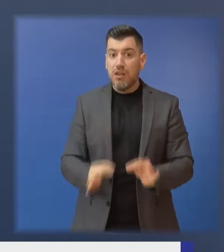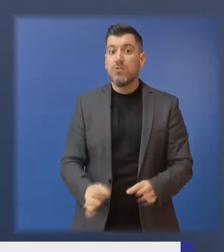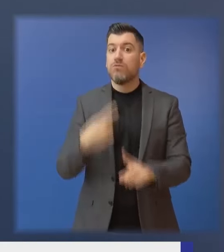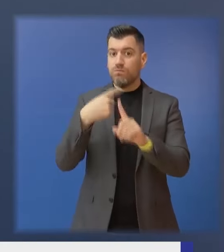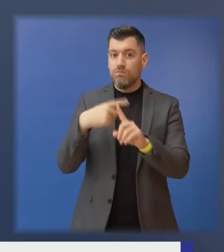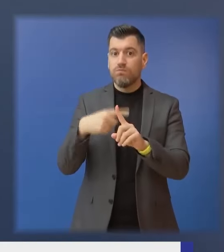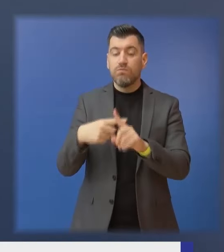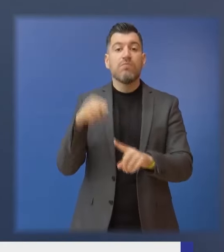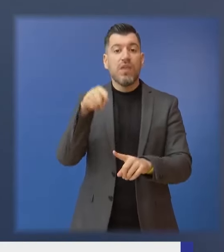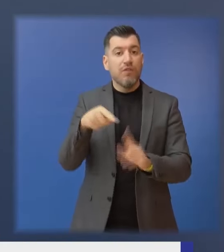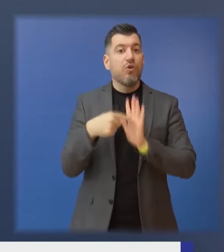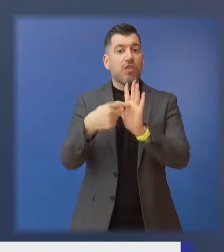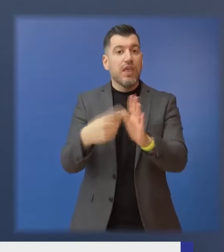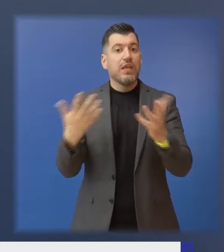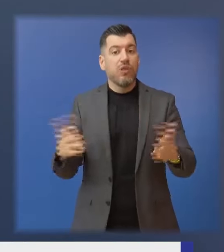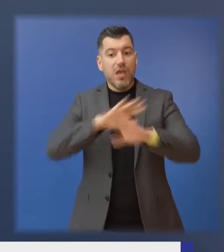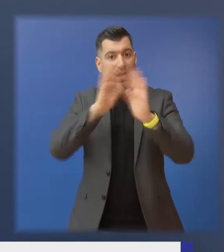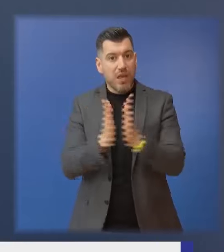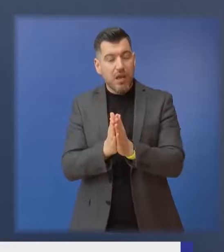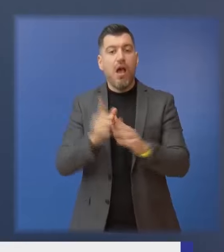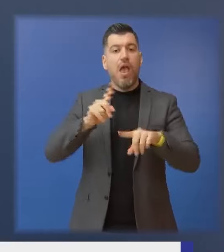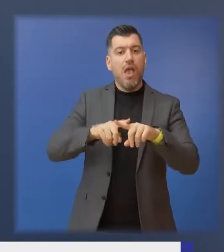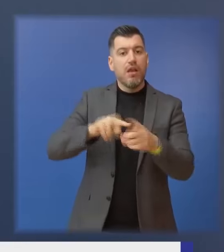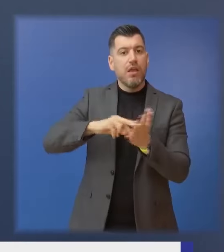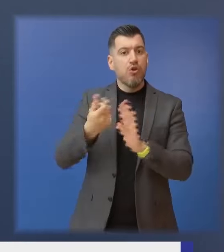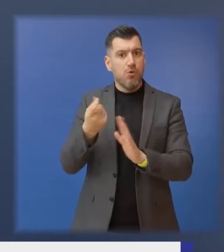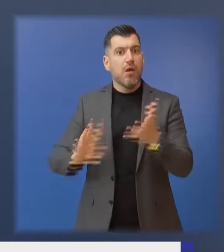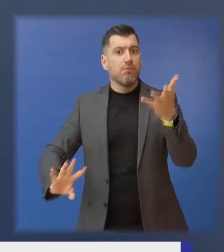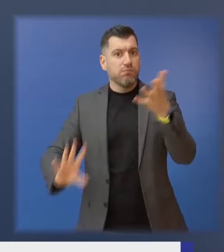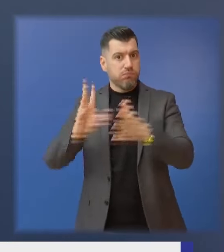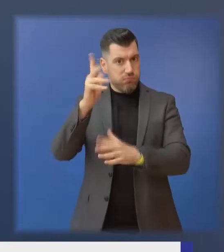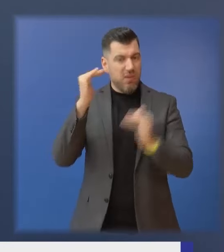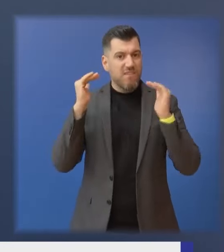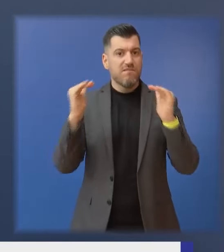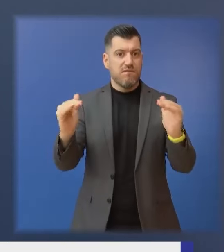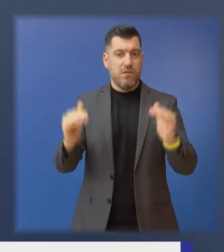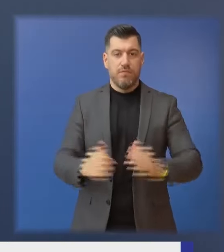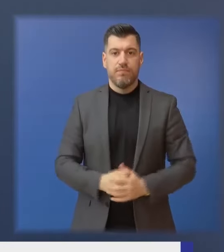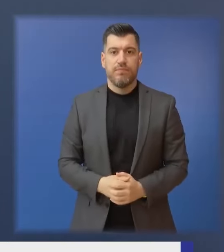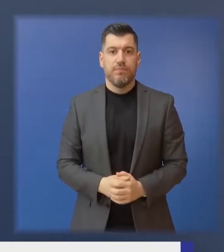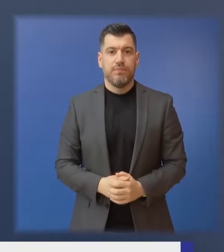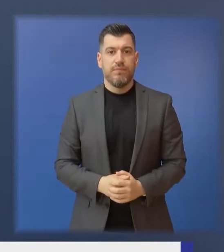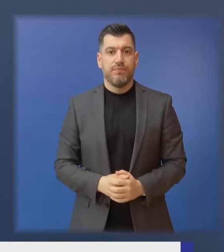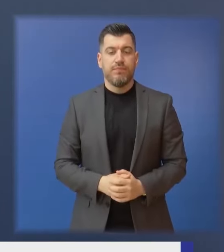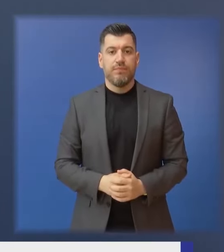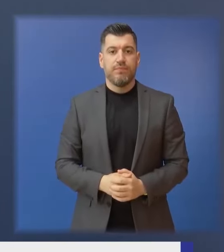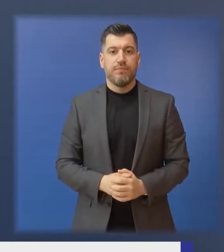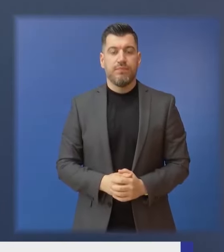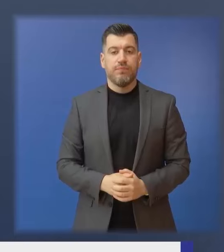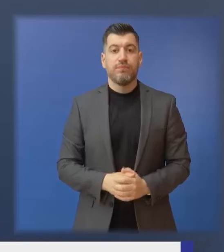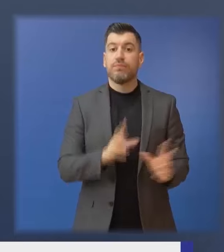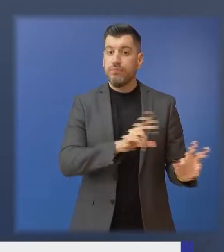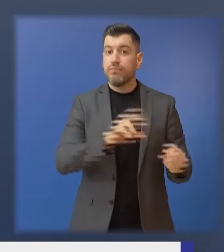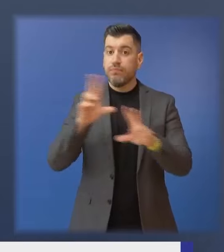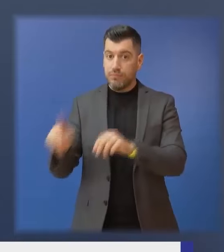ενισχύουν την ανθεκτικότητα και την αναπτυξιακή δυναμική της οικονομίας θετική όμως είναι και η πορεία για τα μεγέθη της